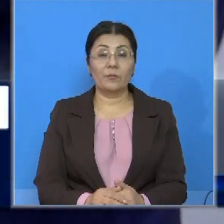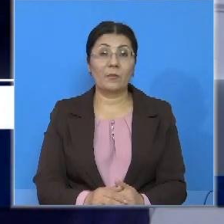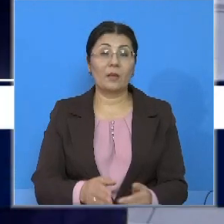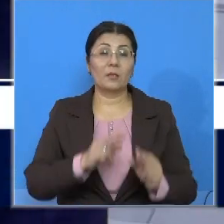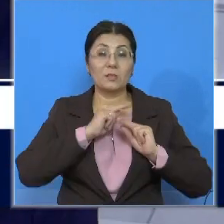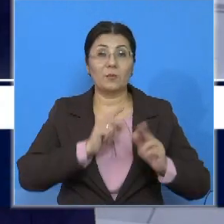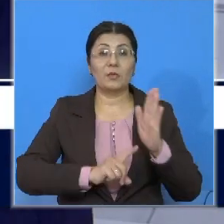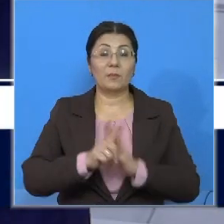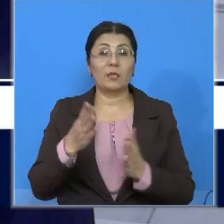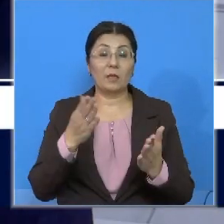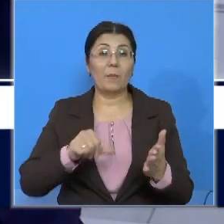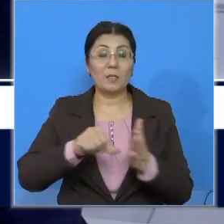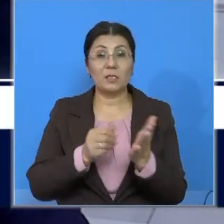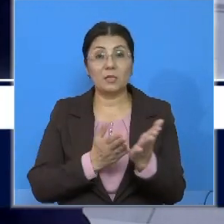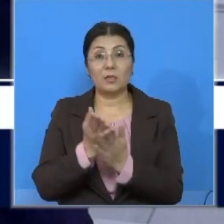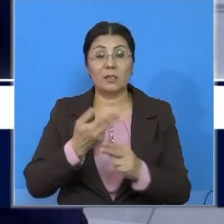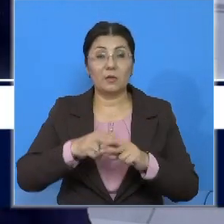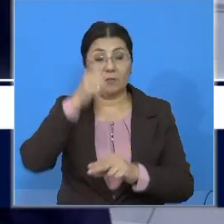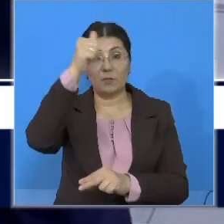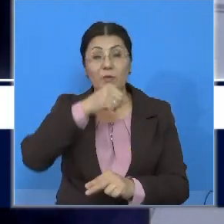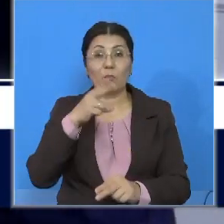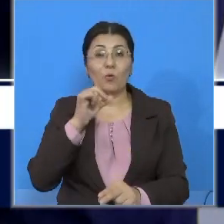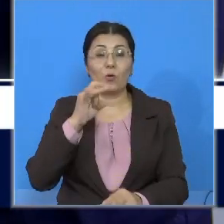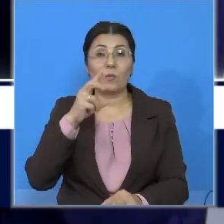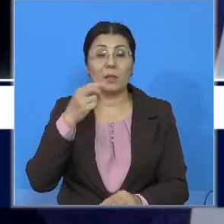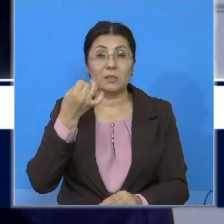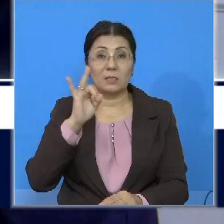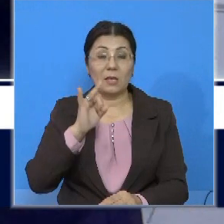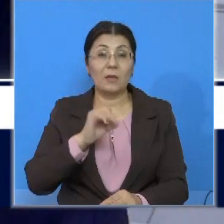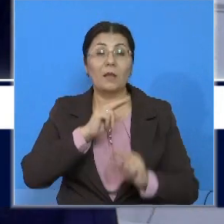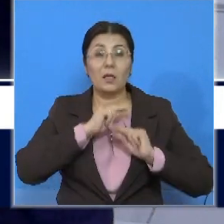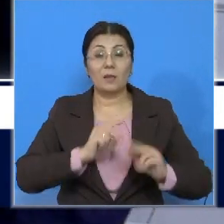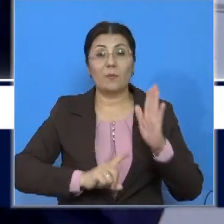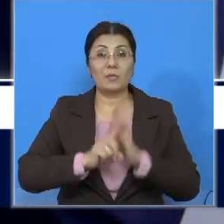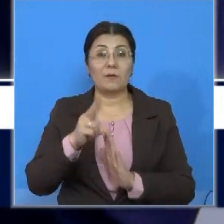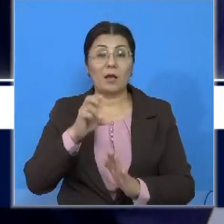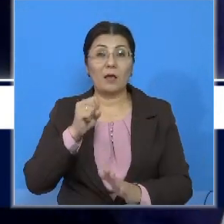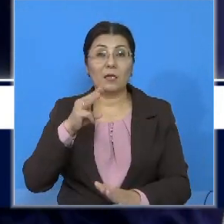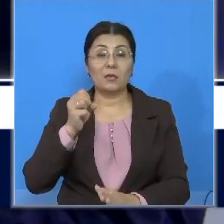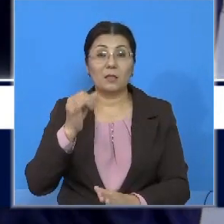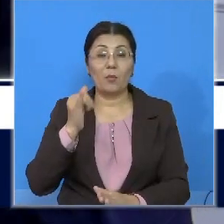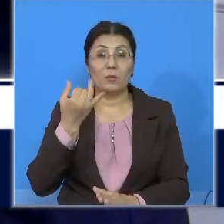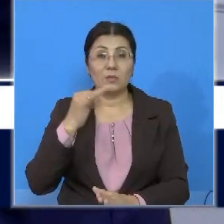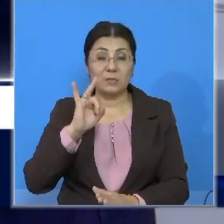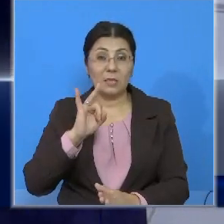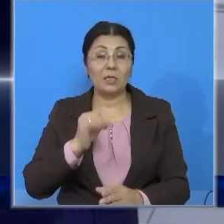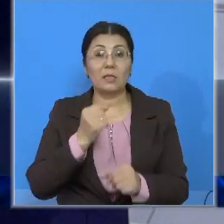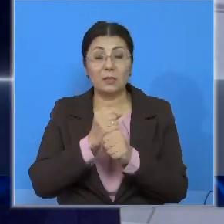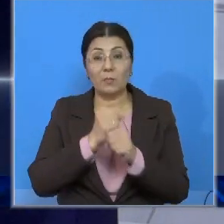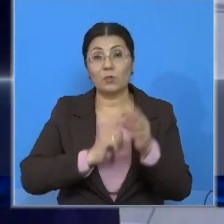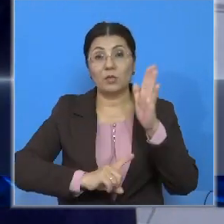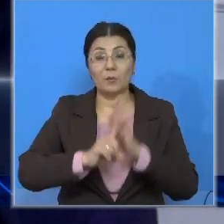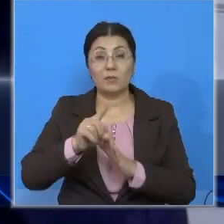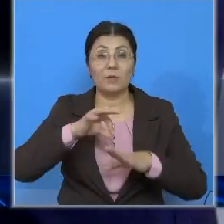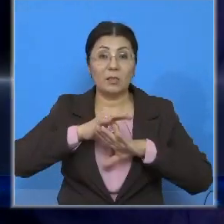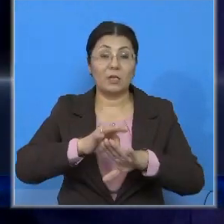Наша работа началась по шести направлениям. В этом году в селе Курмансай началась работа, также в селе Каратаусай. После этого от поселка Мартук до Байторасая